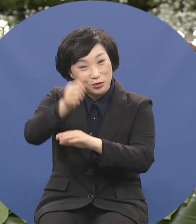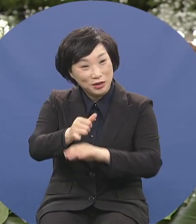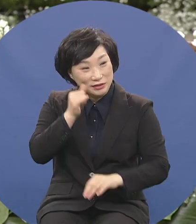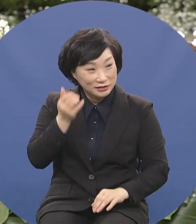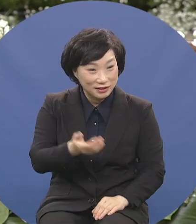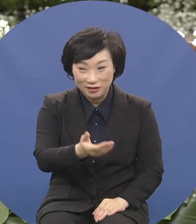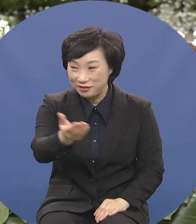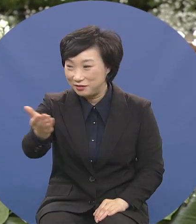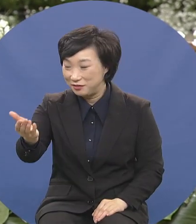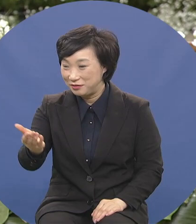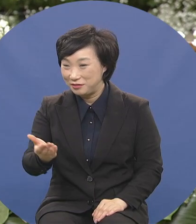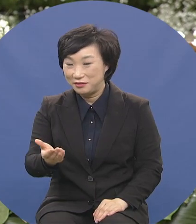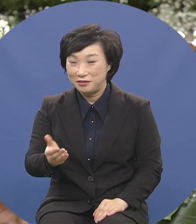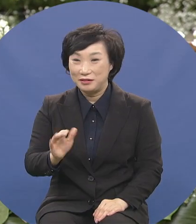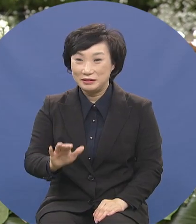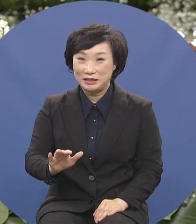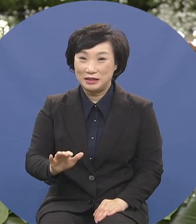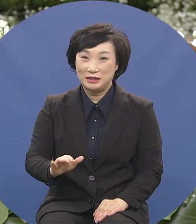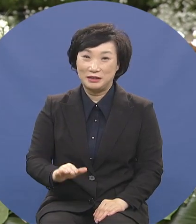있겠어요?